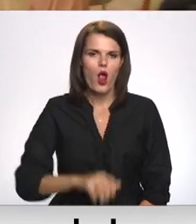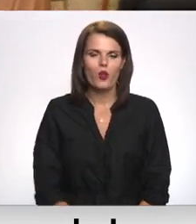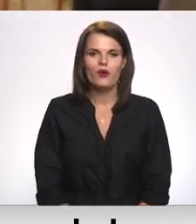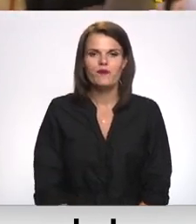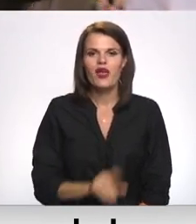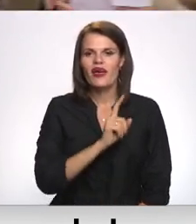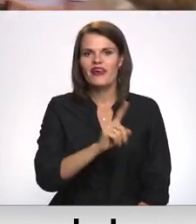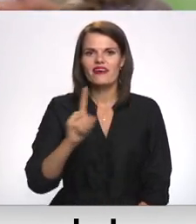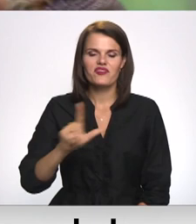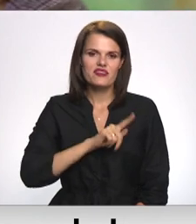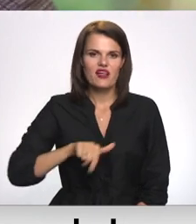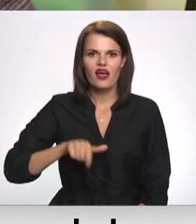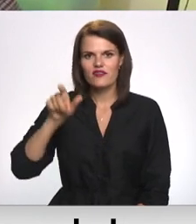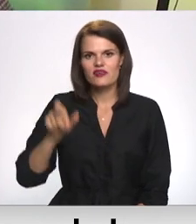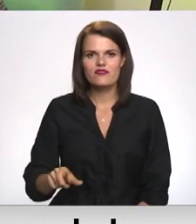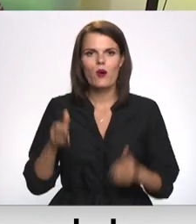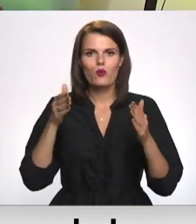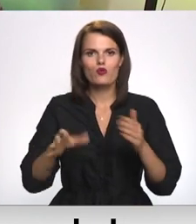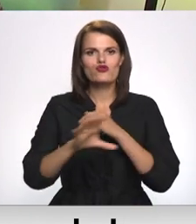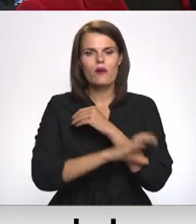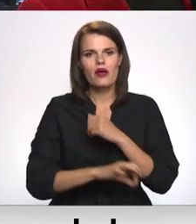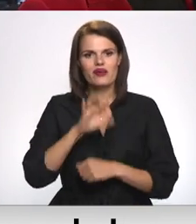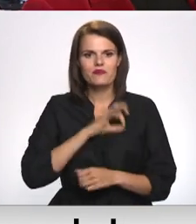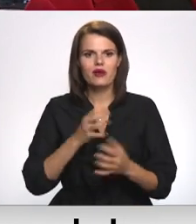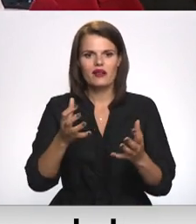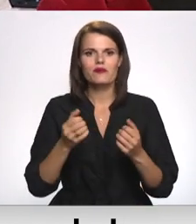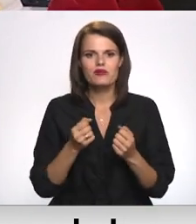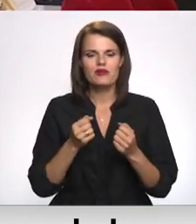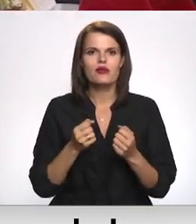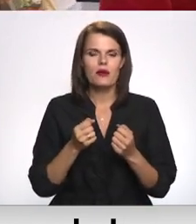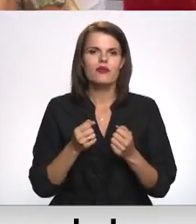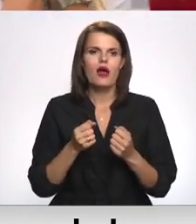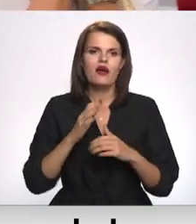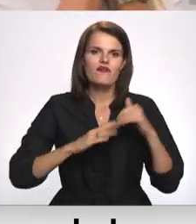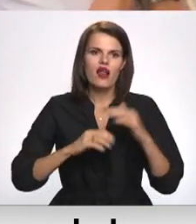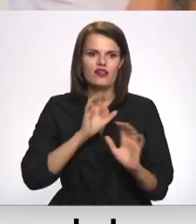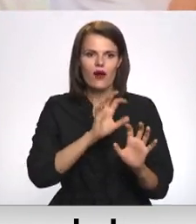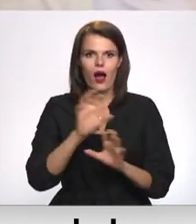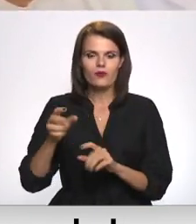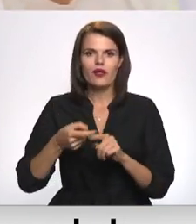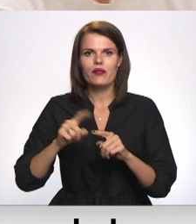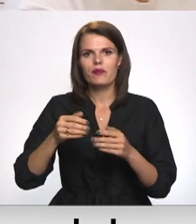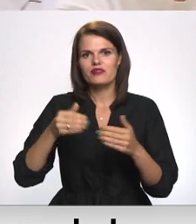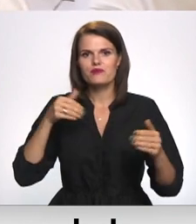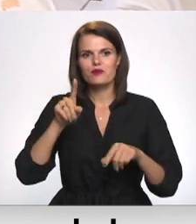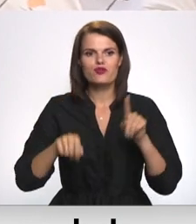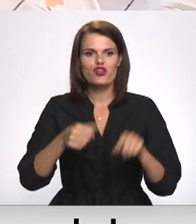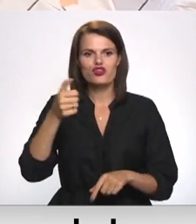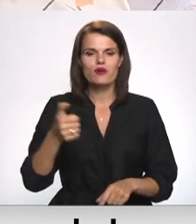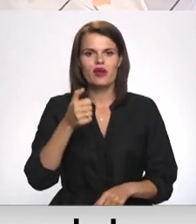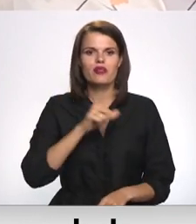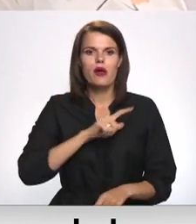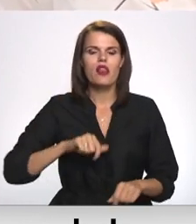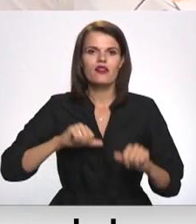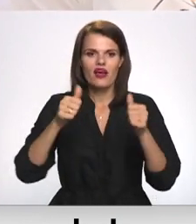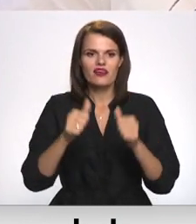Ik viens Latvijas iedzīvotājs mūžu izskaņu pilnīs pavadīt saņemot kvalitatīvu aprūpi. Tādēļ pirms dažiem gadiem arī Latvijā izveidota hospisa